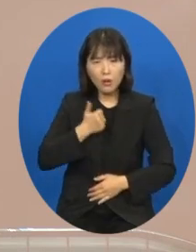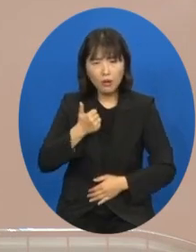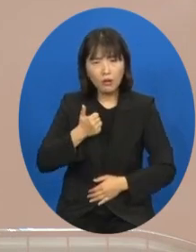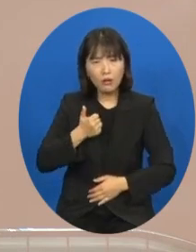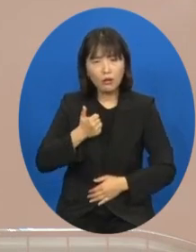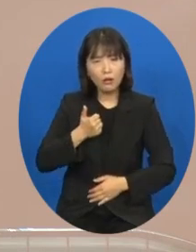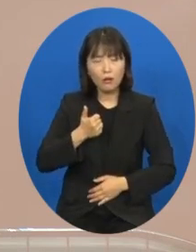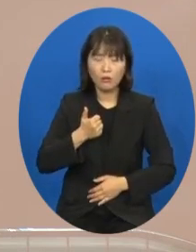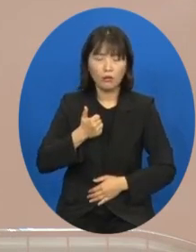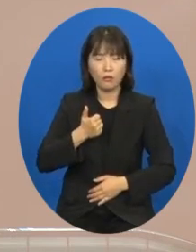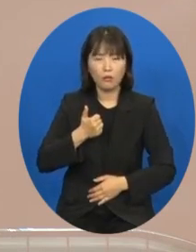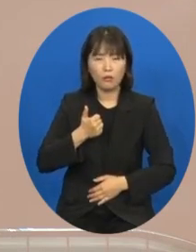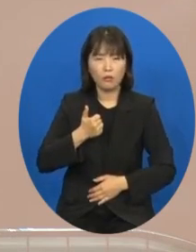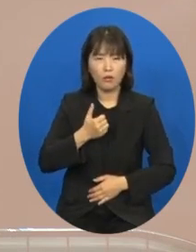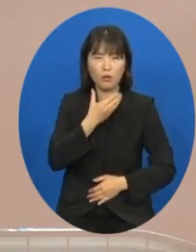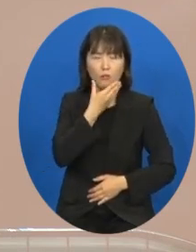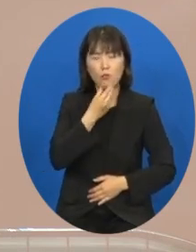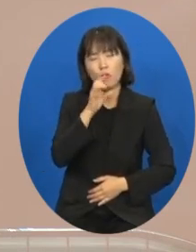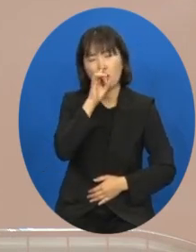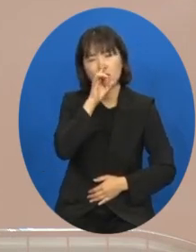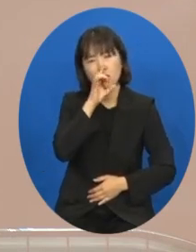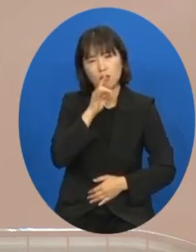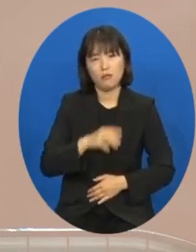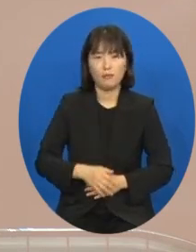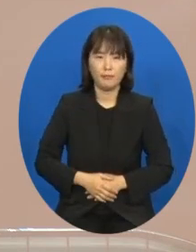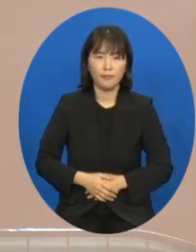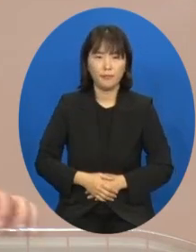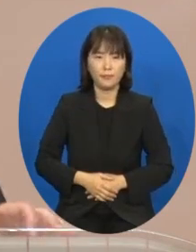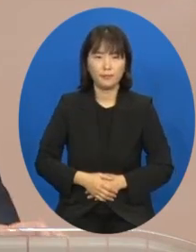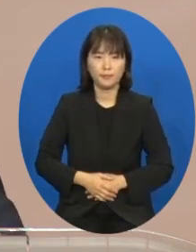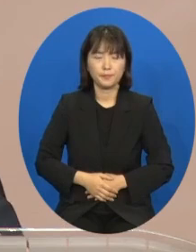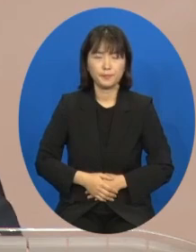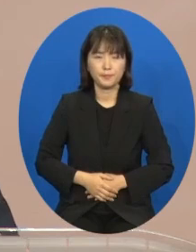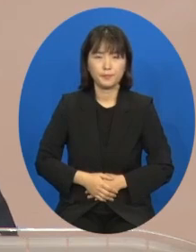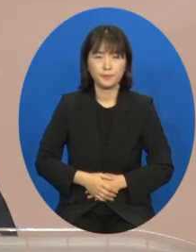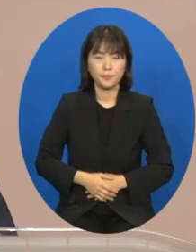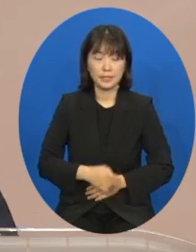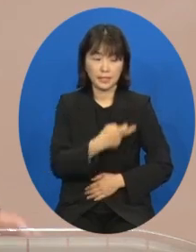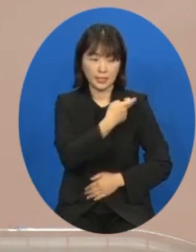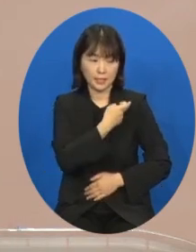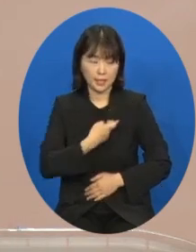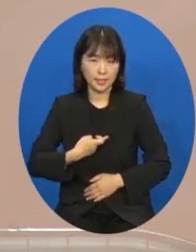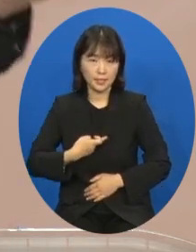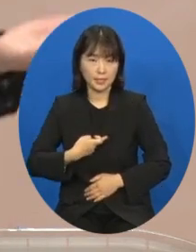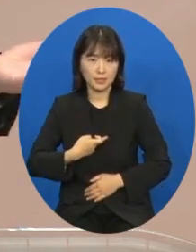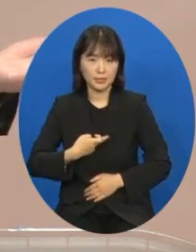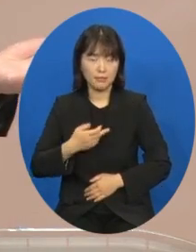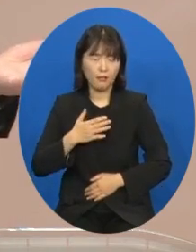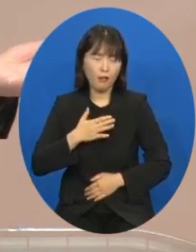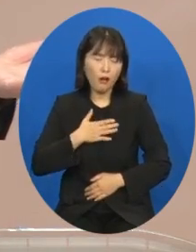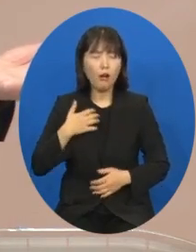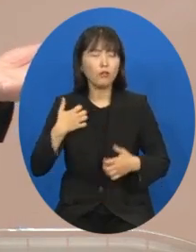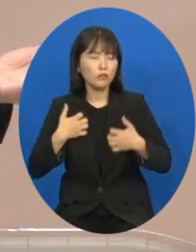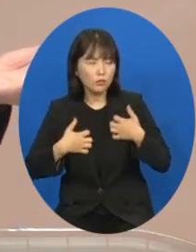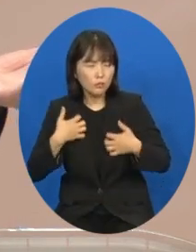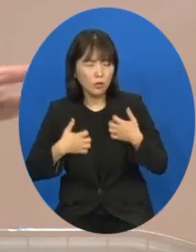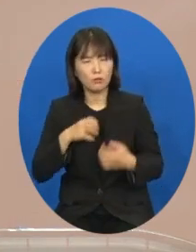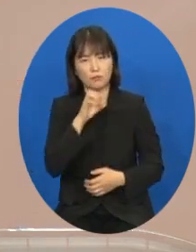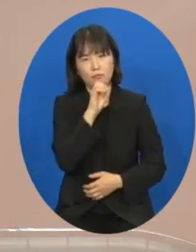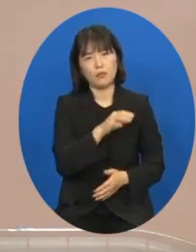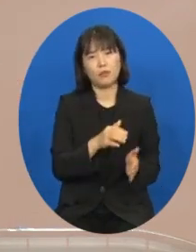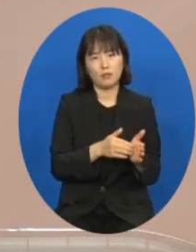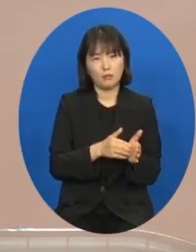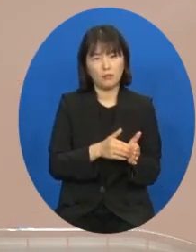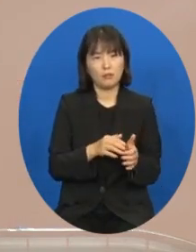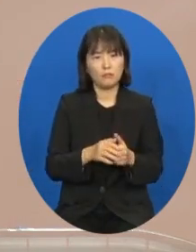것은 절대로 복 있는 것이 아니잖아요. 그래서 제자들에게 나는 기쁘다.